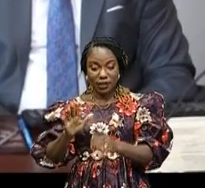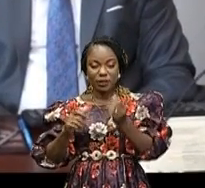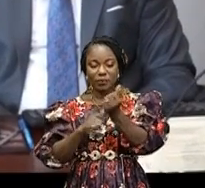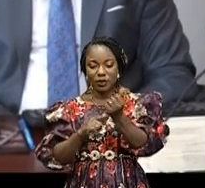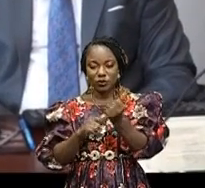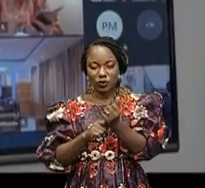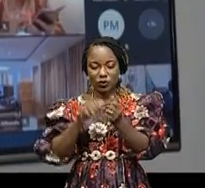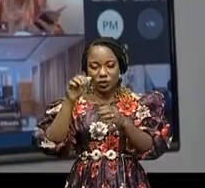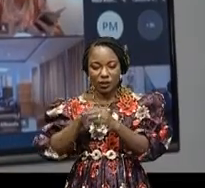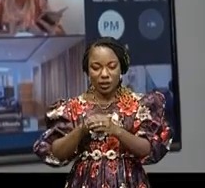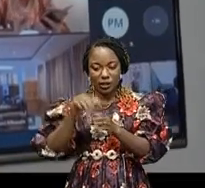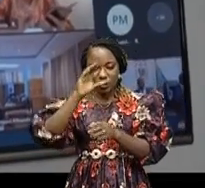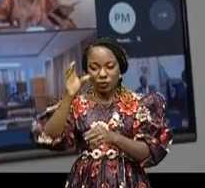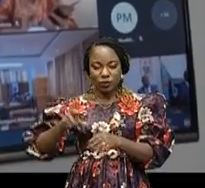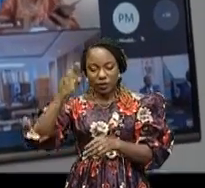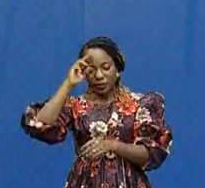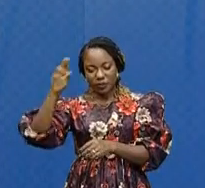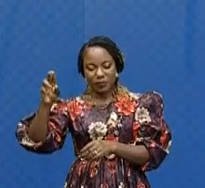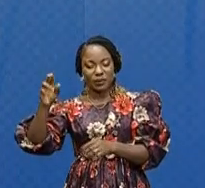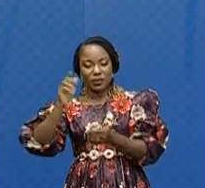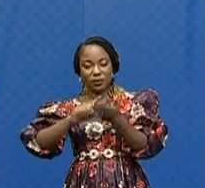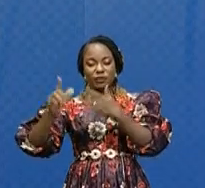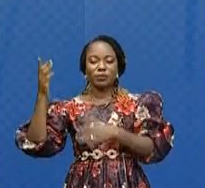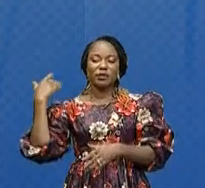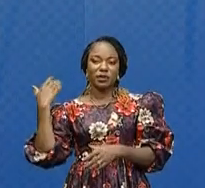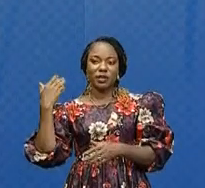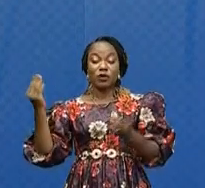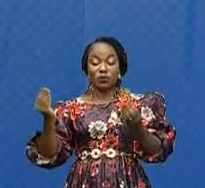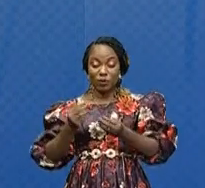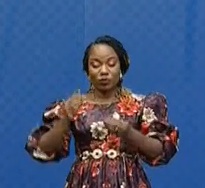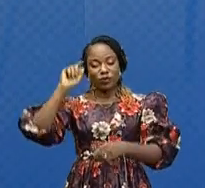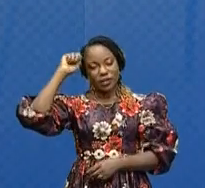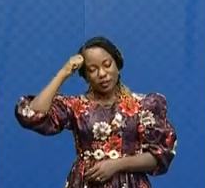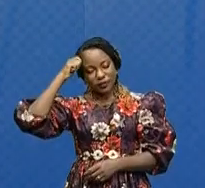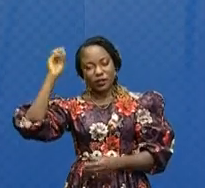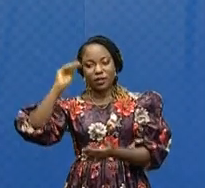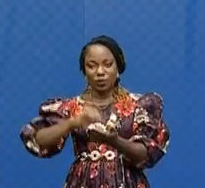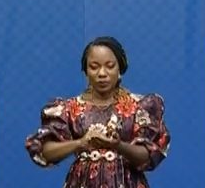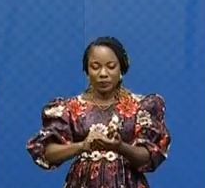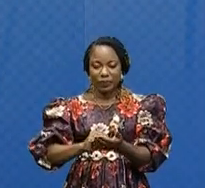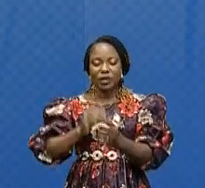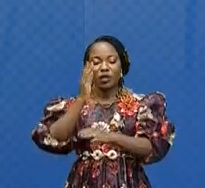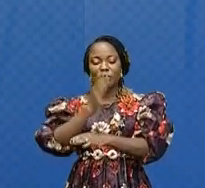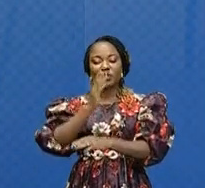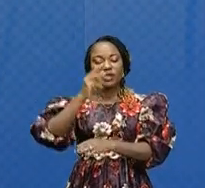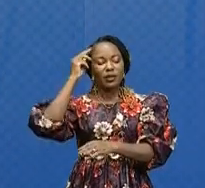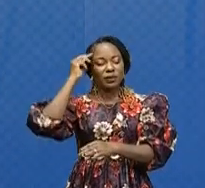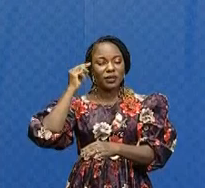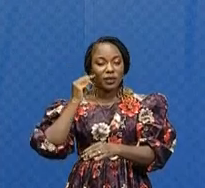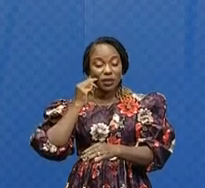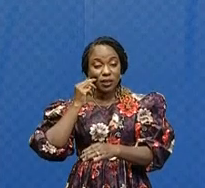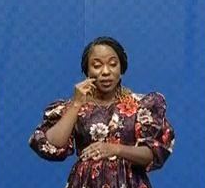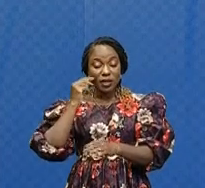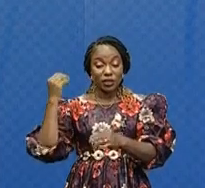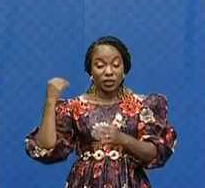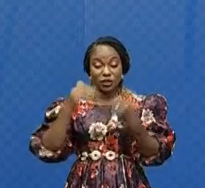Matadi Kibala le 25 février dernier, ainsi que par l'interpellation du conseil spécial du chef de l'État en matière d'insécurité,